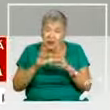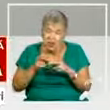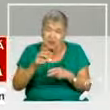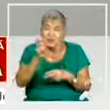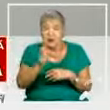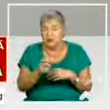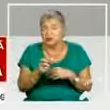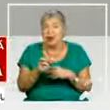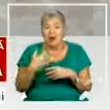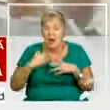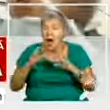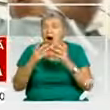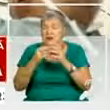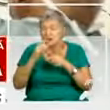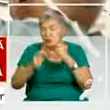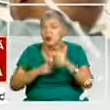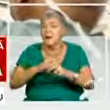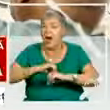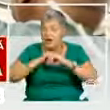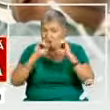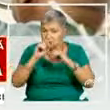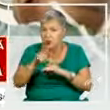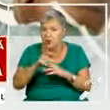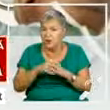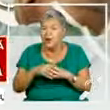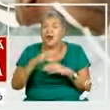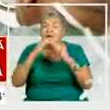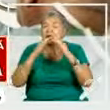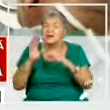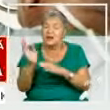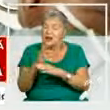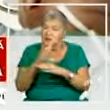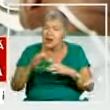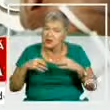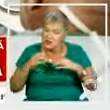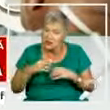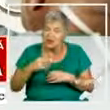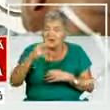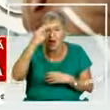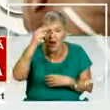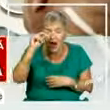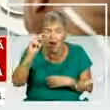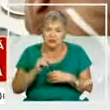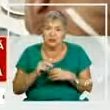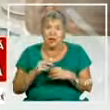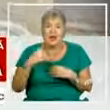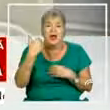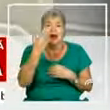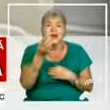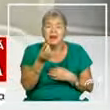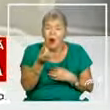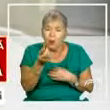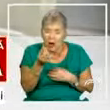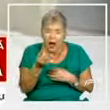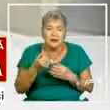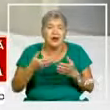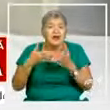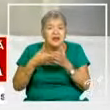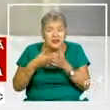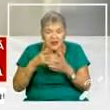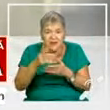suferit în urma exploziilor, iată, Casa Națională de Asigurări de Sănătate anunță că se fac demersuri pentru